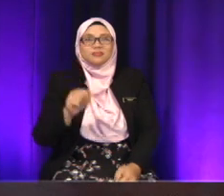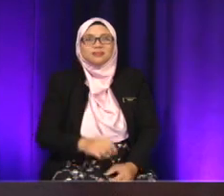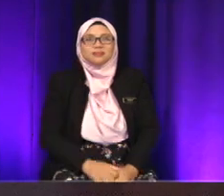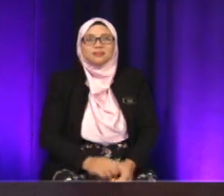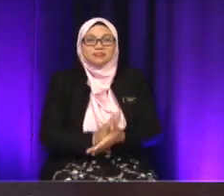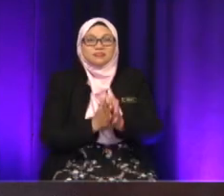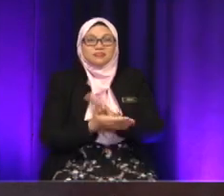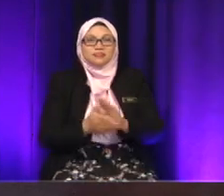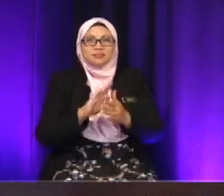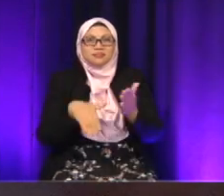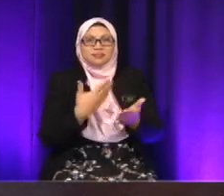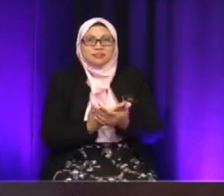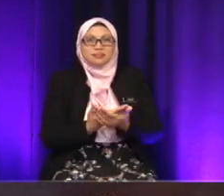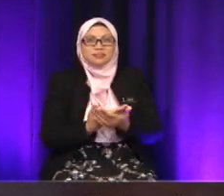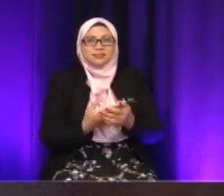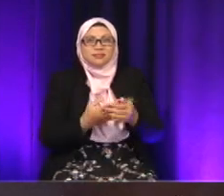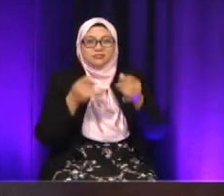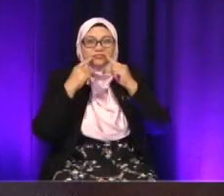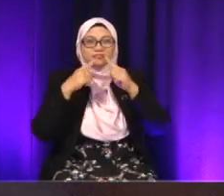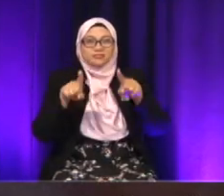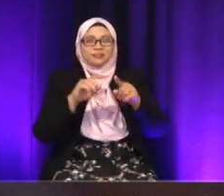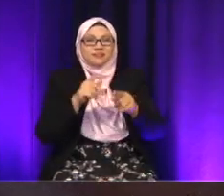semua jawaban tadi tepat tepat